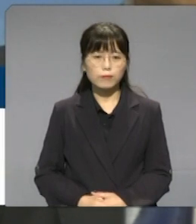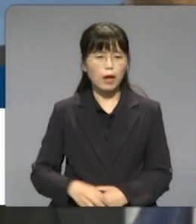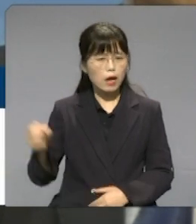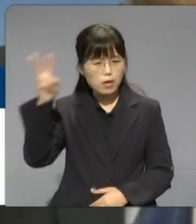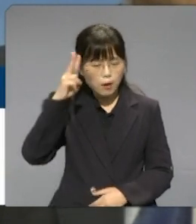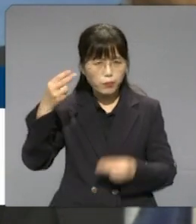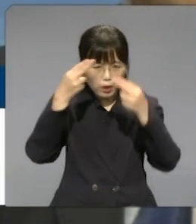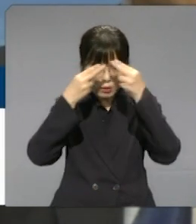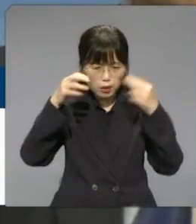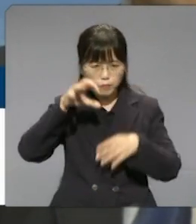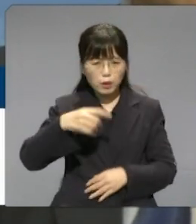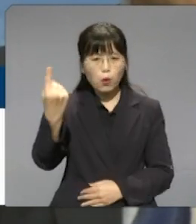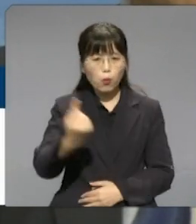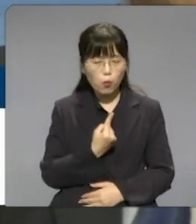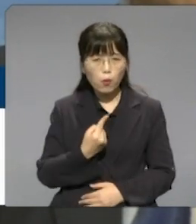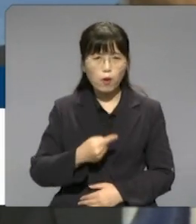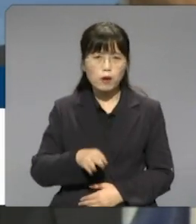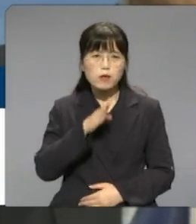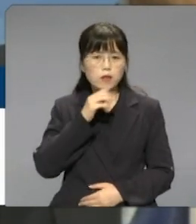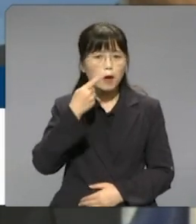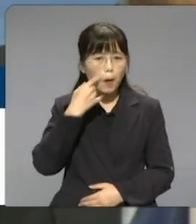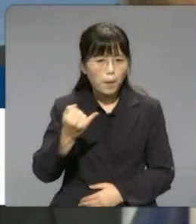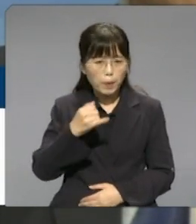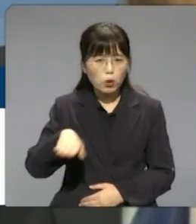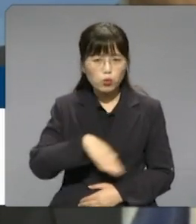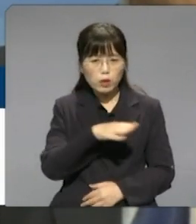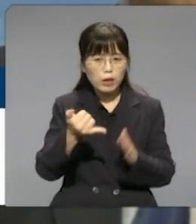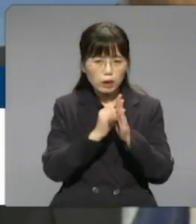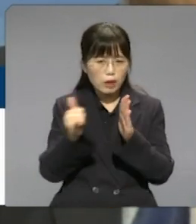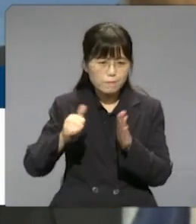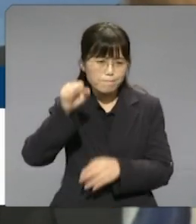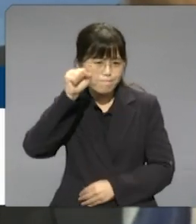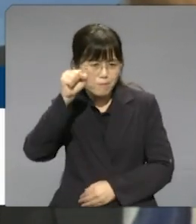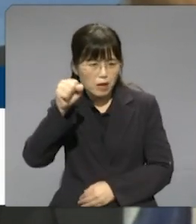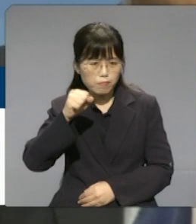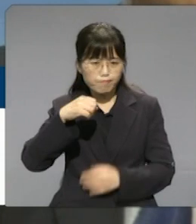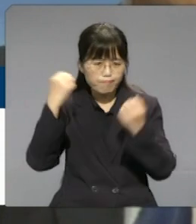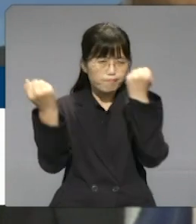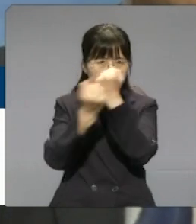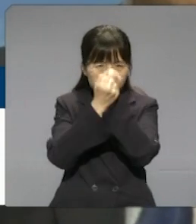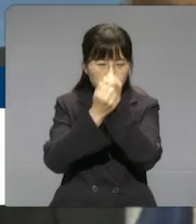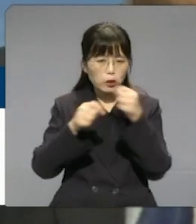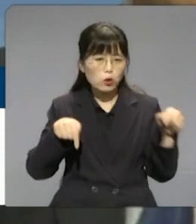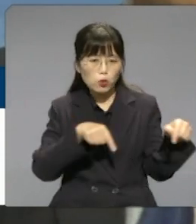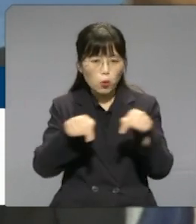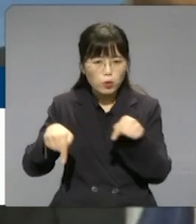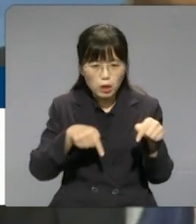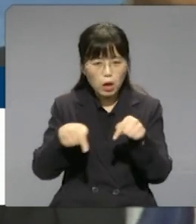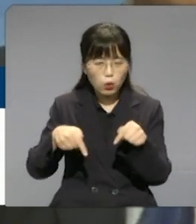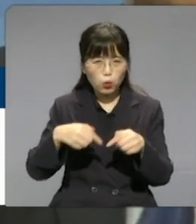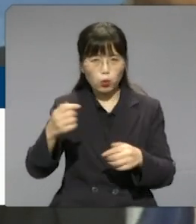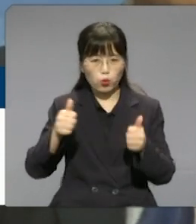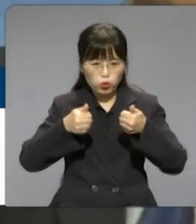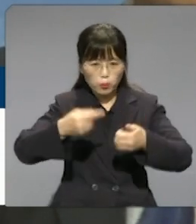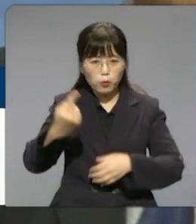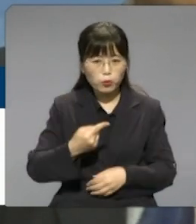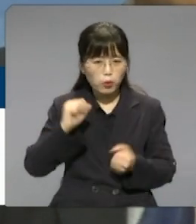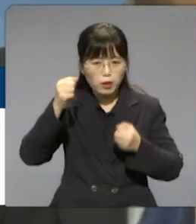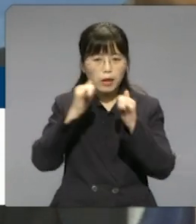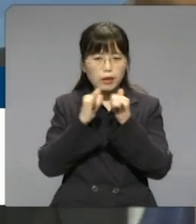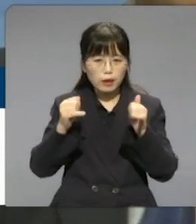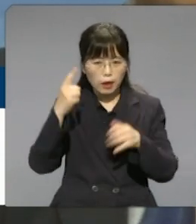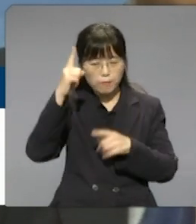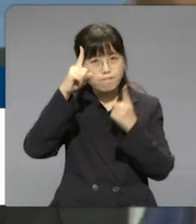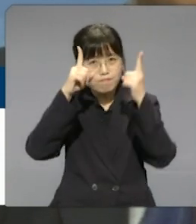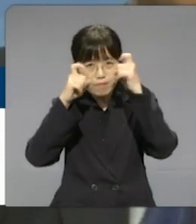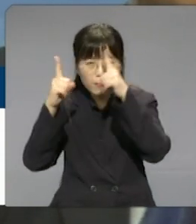갑자기 장례식장을 찾아왔습니다. 친모는 우리 가족들의 항의에도 아랑곳하지 않고 녹취하고 조문호 연예인들과